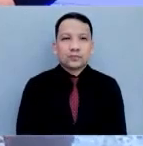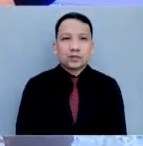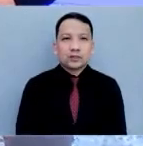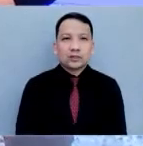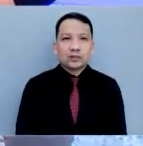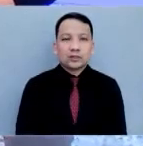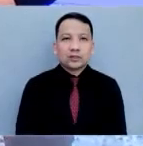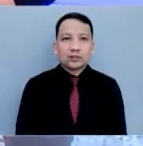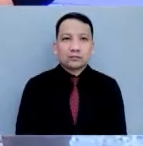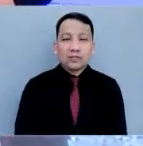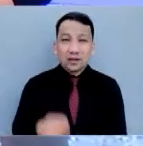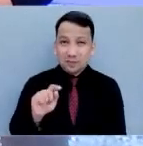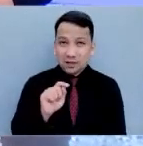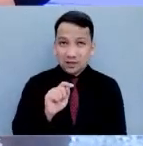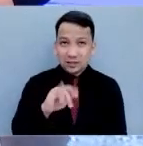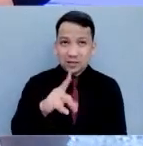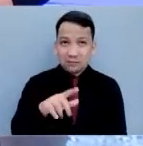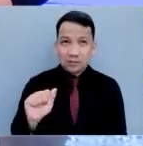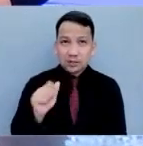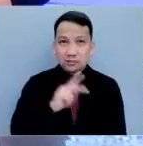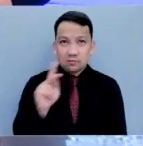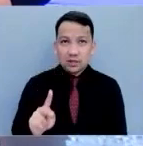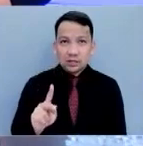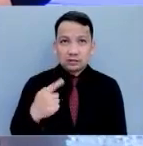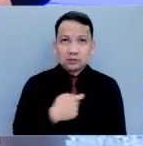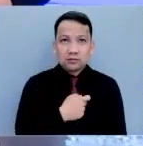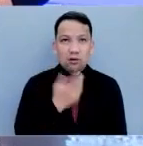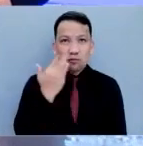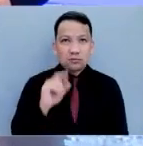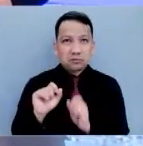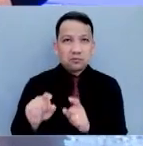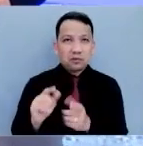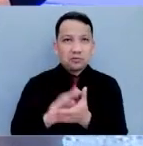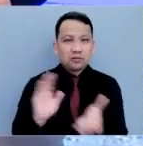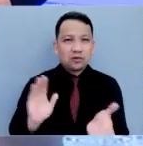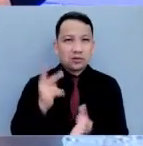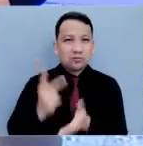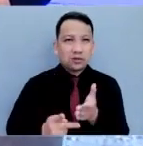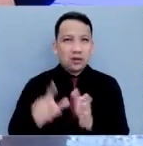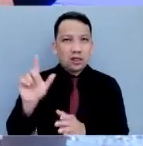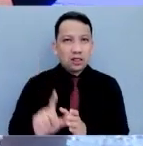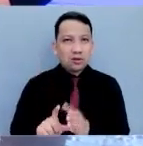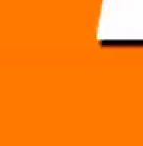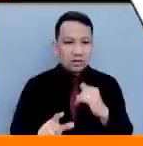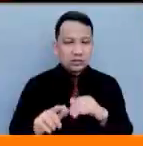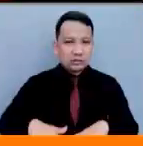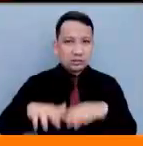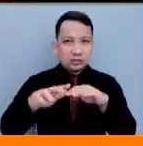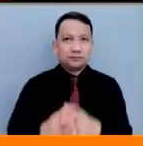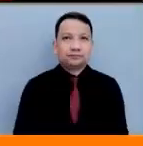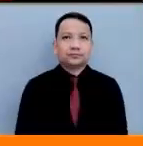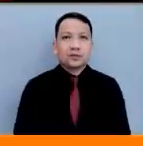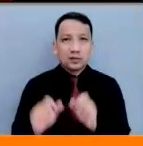ilang negosyante ng tilapia sa Pampanga. Napipilitan silang ibenta ang mga ito ng bagsak presyo dahil sa baha. At